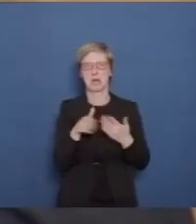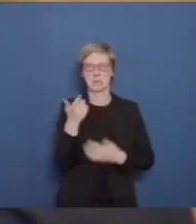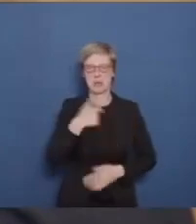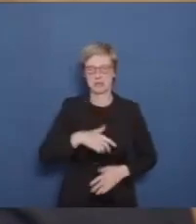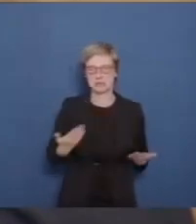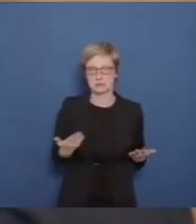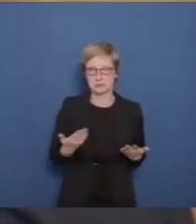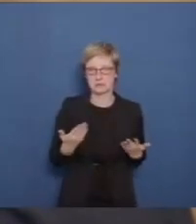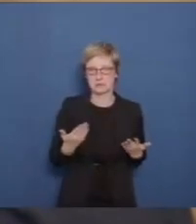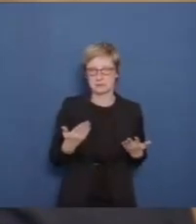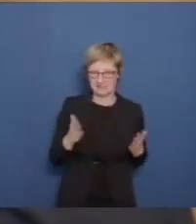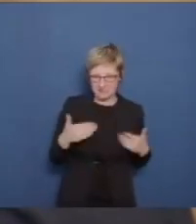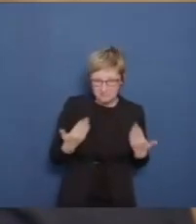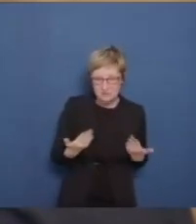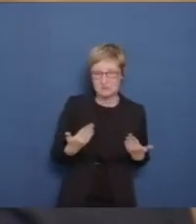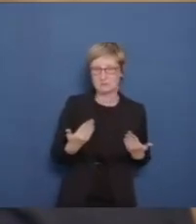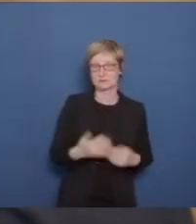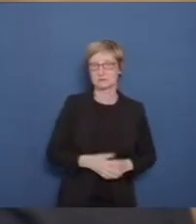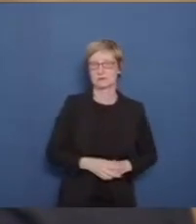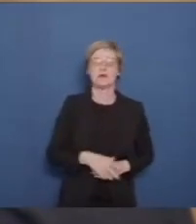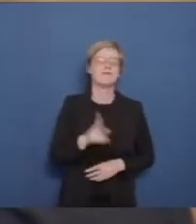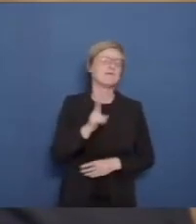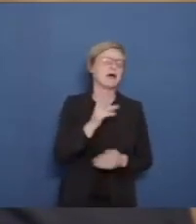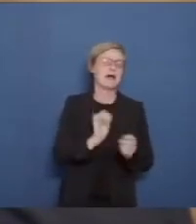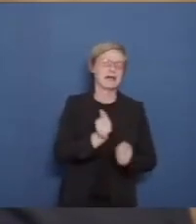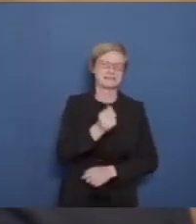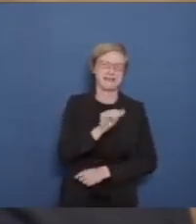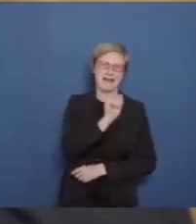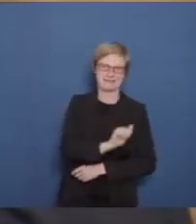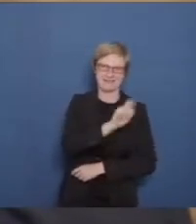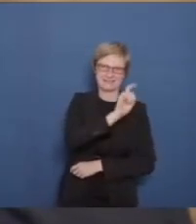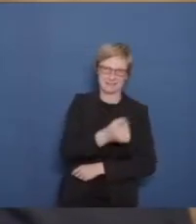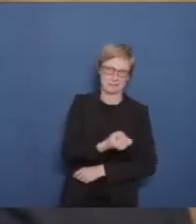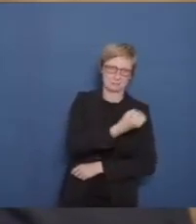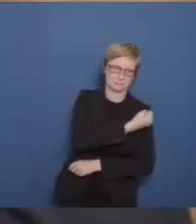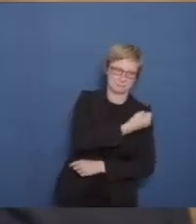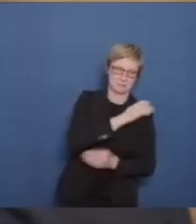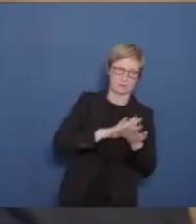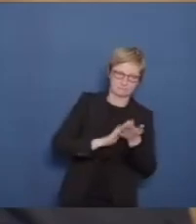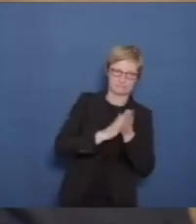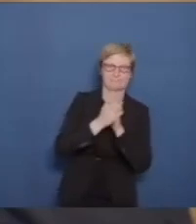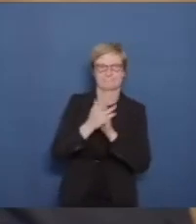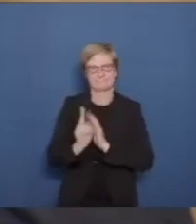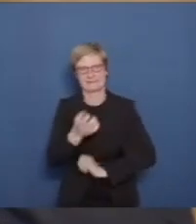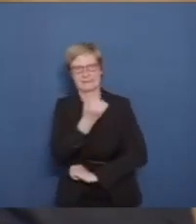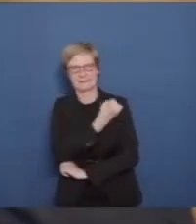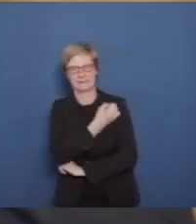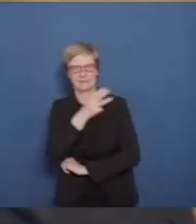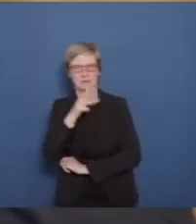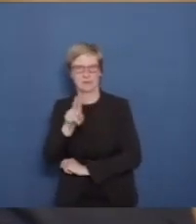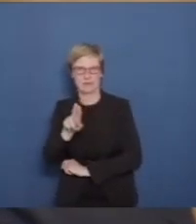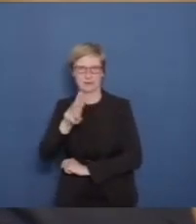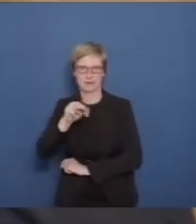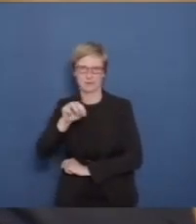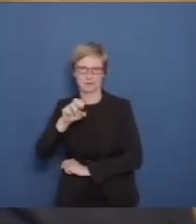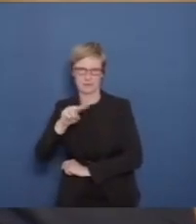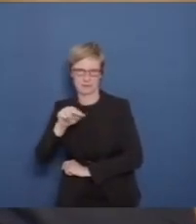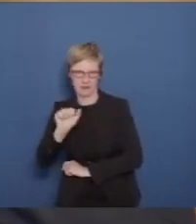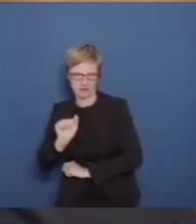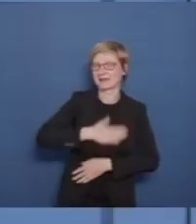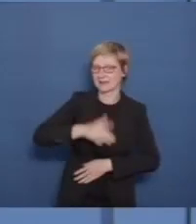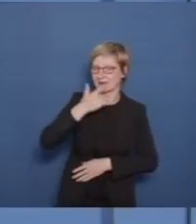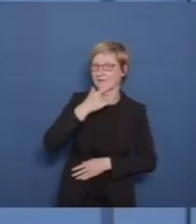irgendwelche Maßnahmen ergreifen, also die Fälle, die mit AstraZeneca geimpft wurden und denen dann empfohlen wurde, eine Zweitimpfung mit einem mRNA-Impfstoff zu machen.